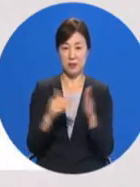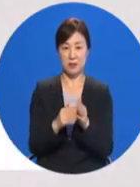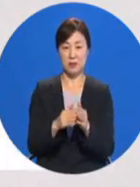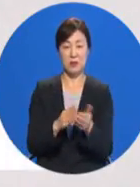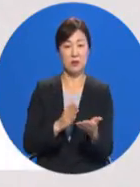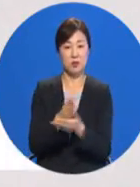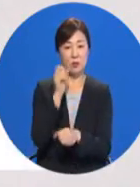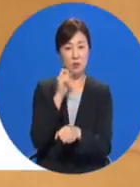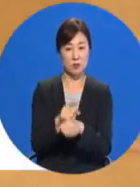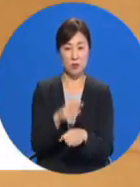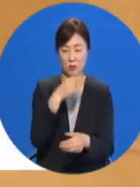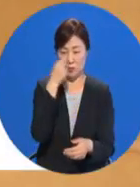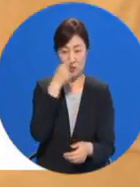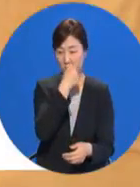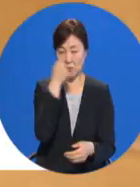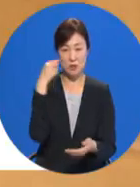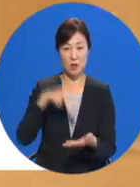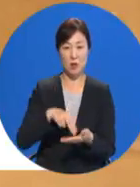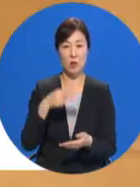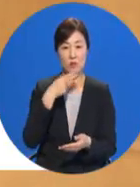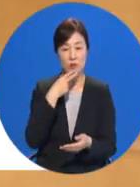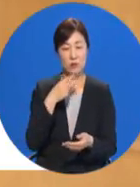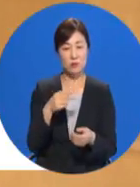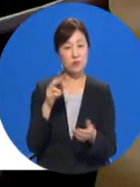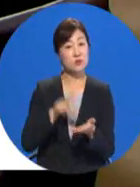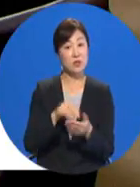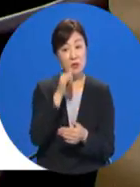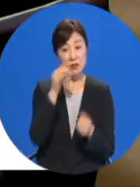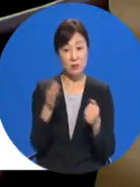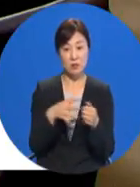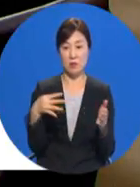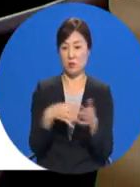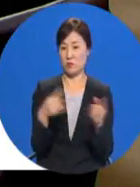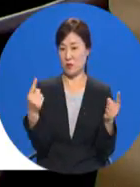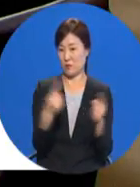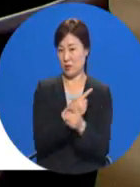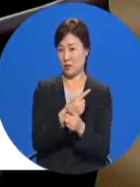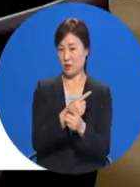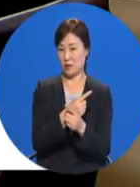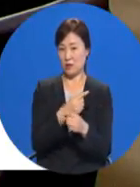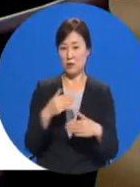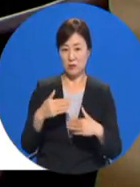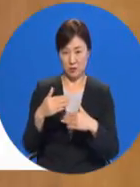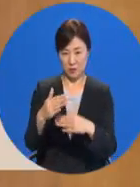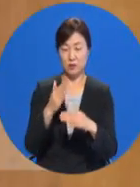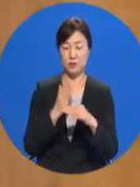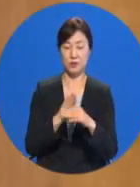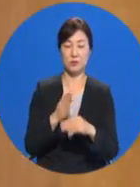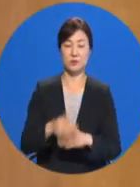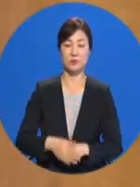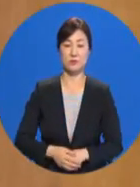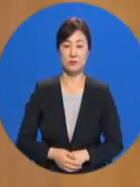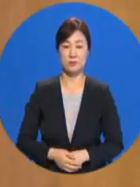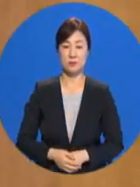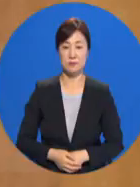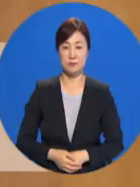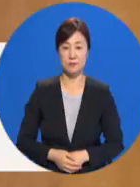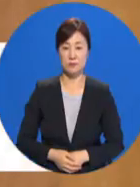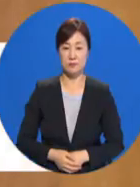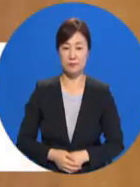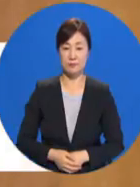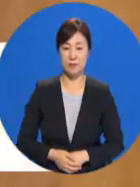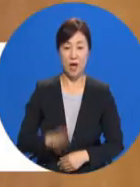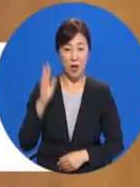않는 직영 시스템에 문제가 있다며 법인 전환을 포함해 대책을 종합적으로 검토하기로 했습니다. 앞으로 동일